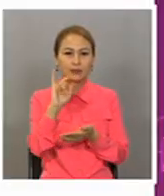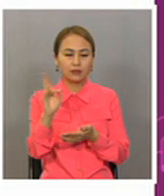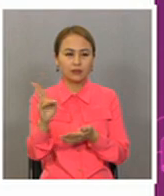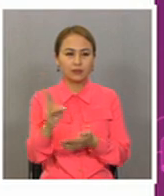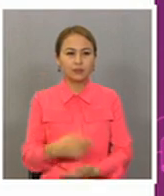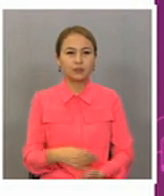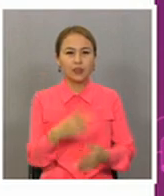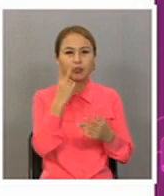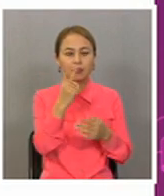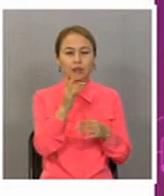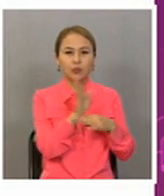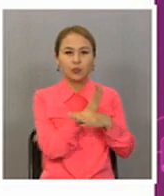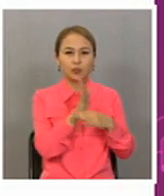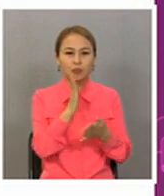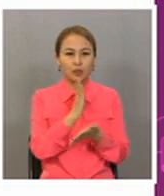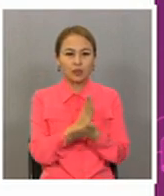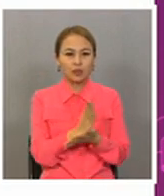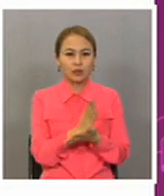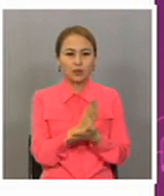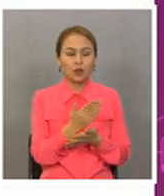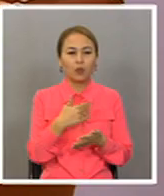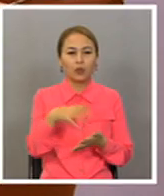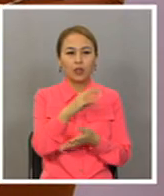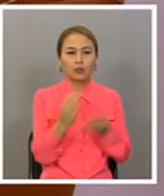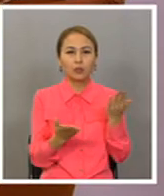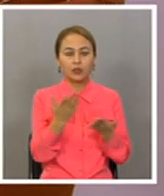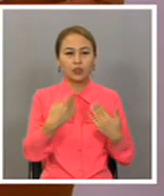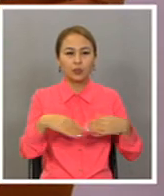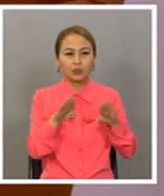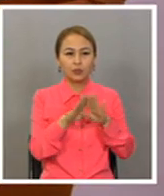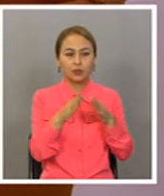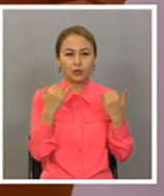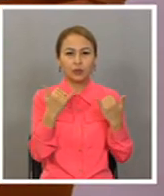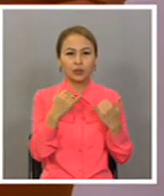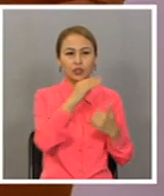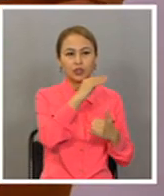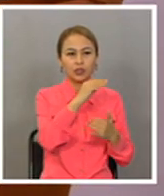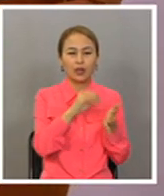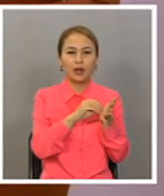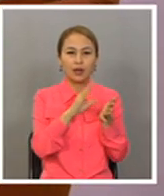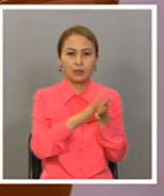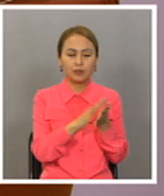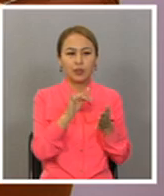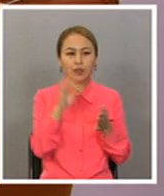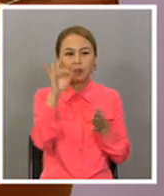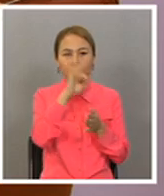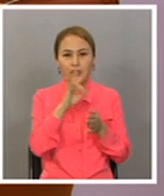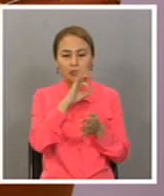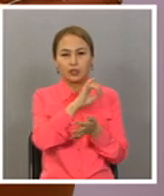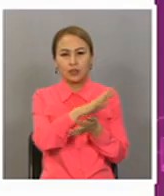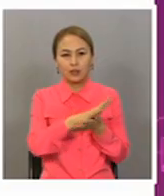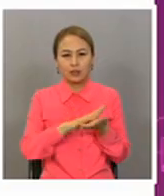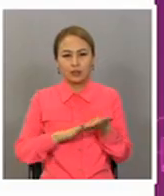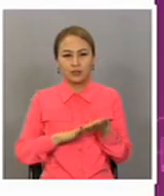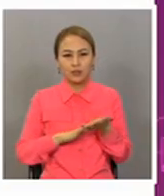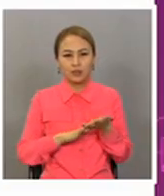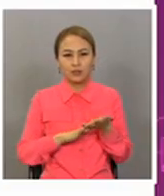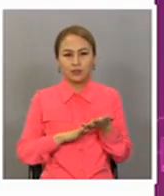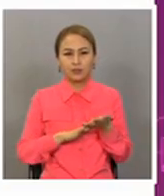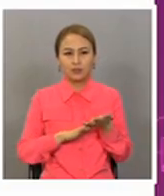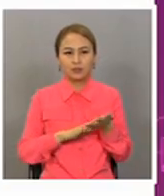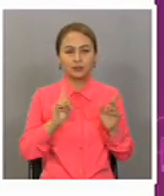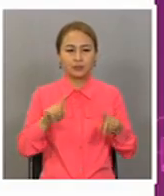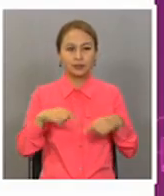Жайық. Екі буын бар. Олай болса, бүгін Ж дыбысы мен әрпі туралы сабағымызды жалғастыратын боламыз.